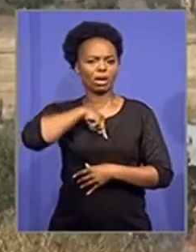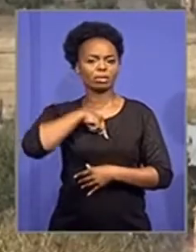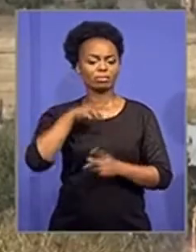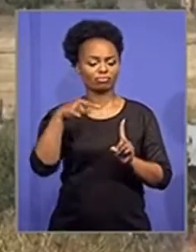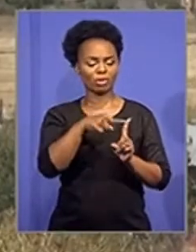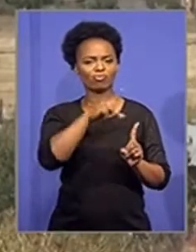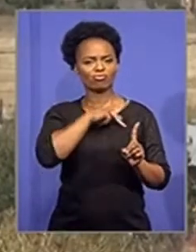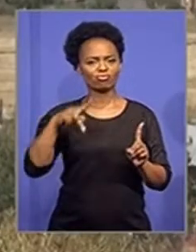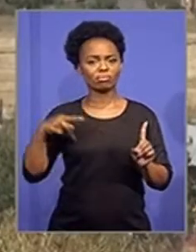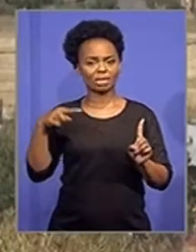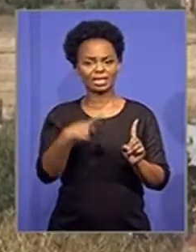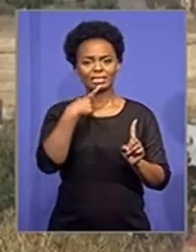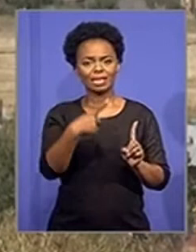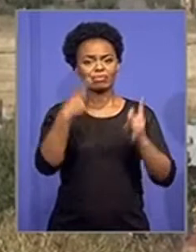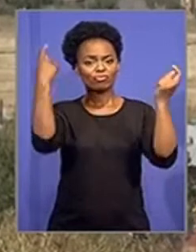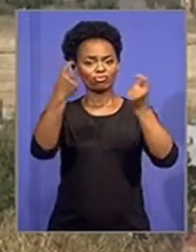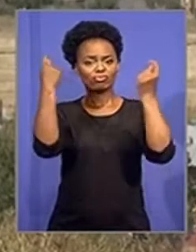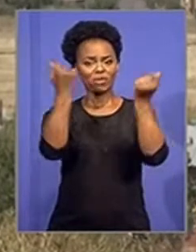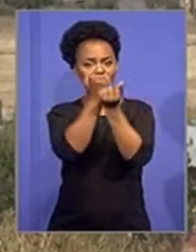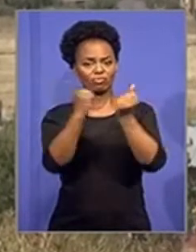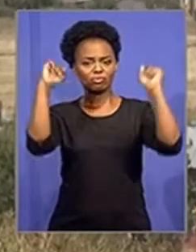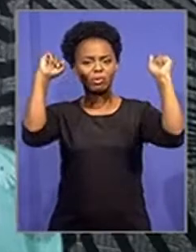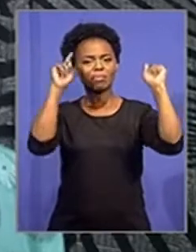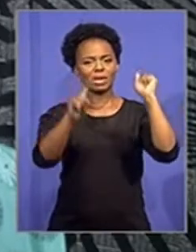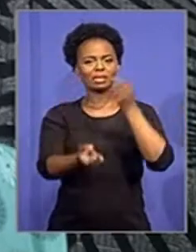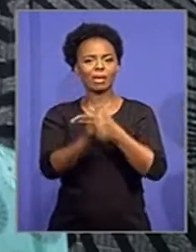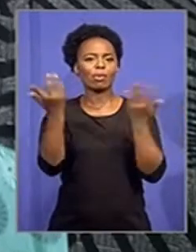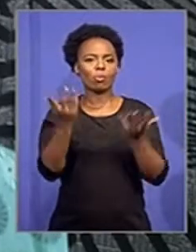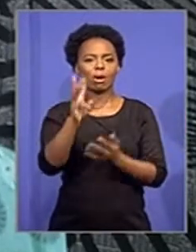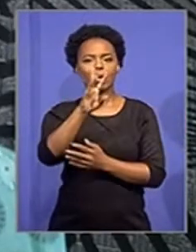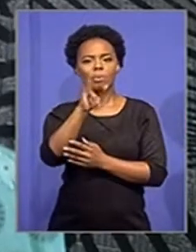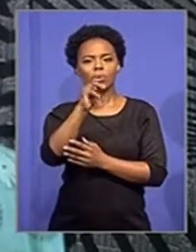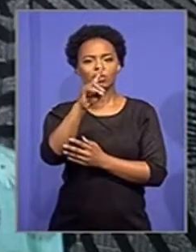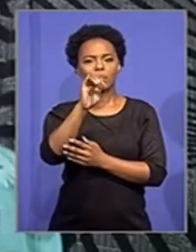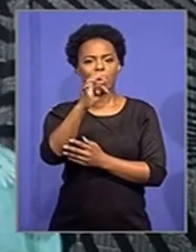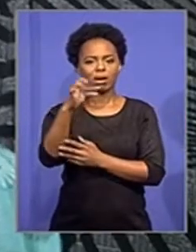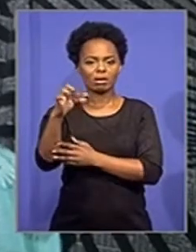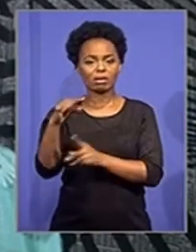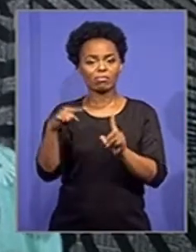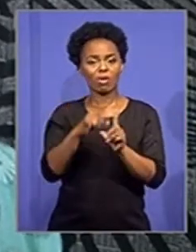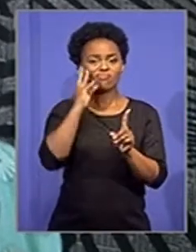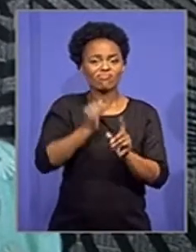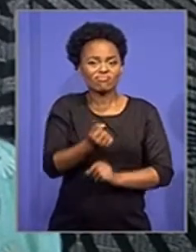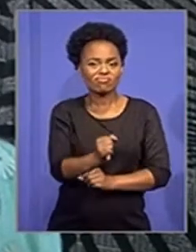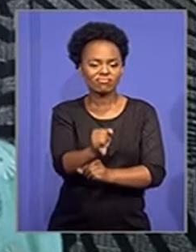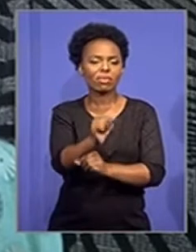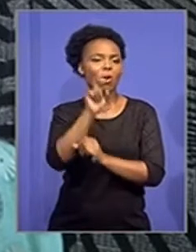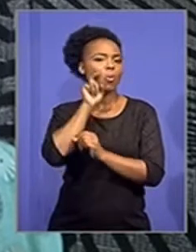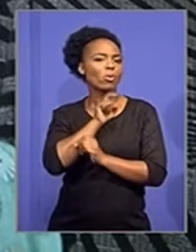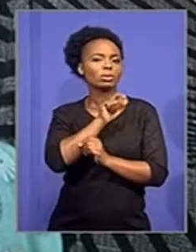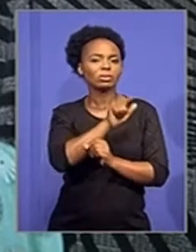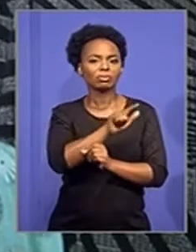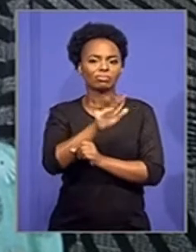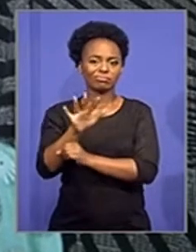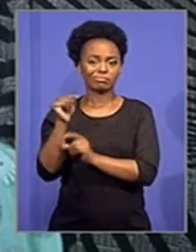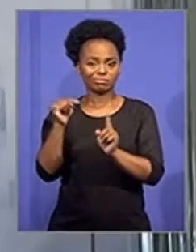reng mekete ya letsatsi la tokoloho e ne e reretswe ho tshwarelwa Windbank. Nkgono Malejwane Davis ya dilemo tse 85